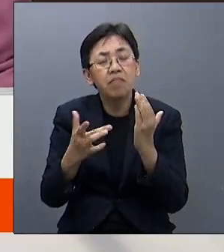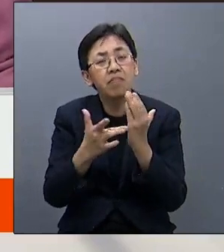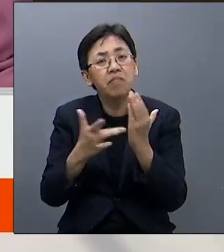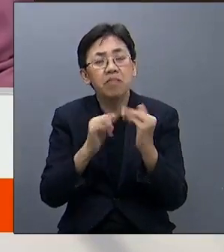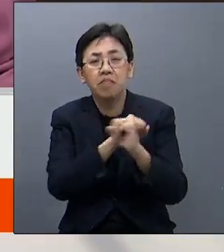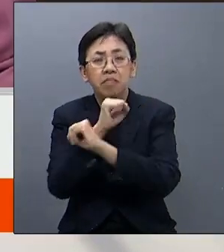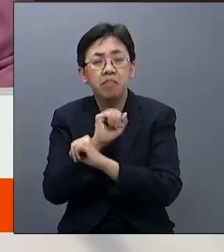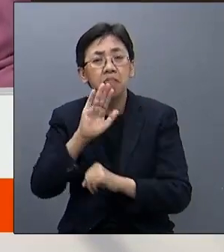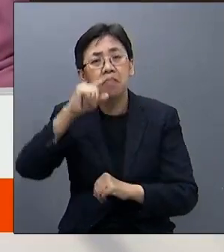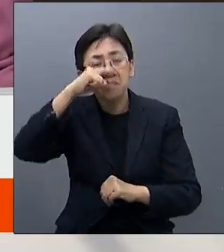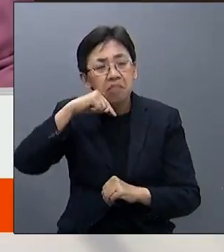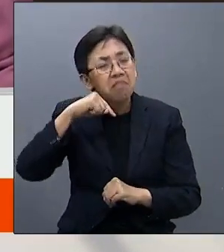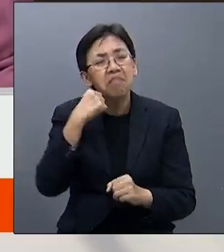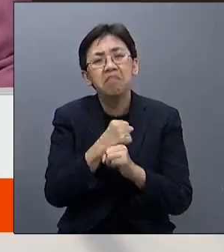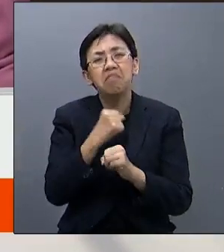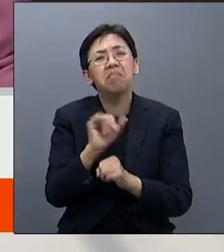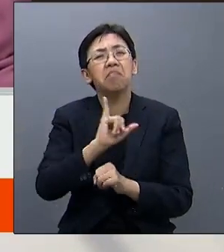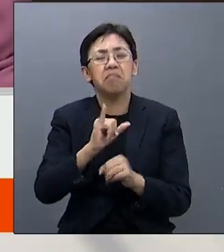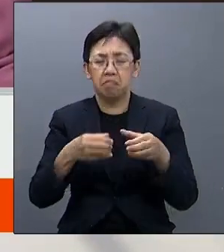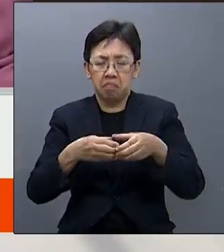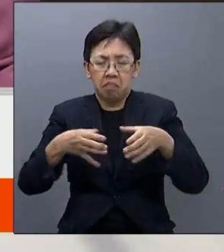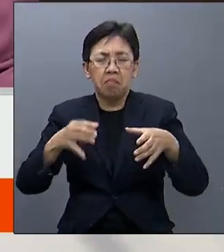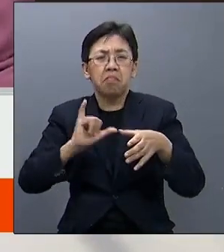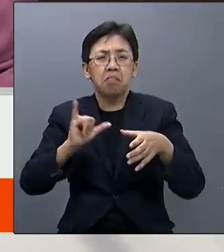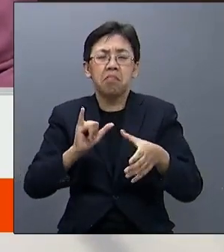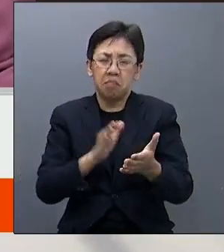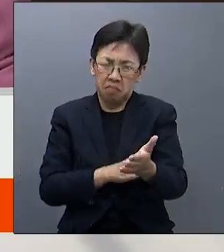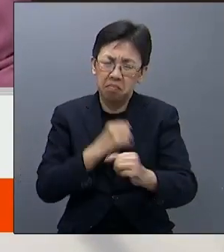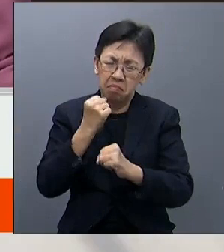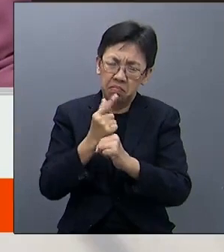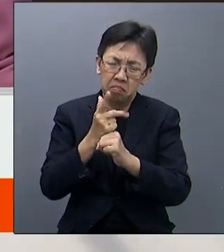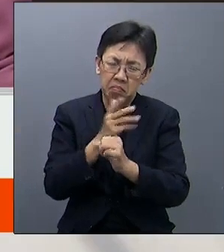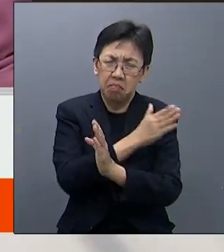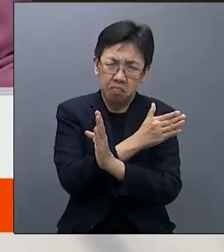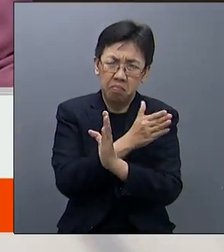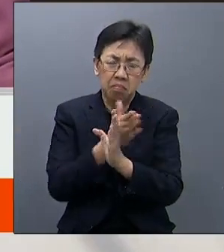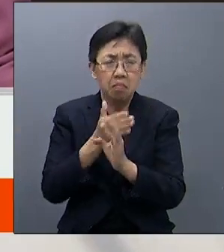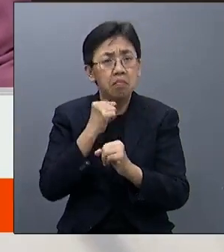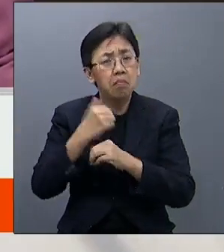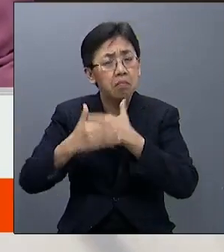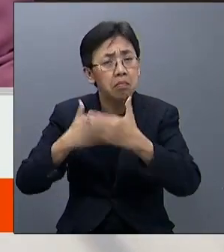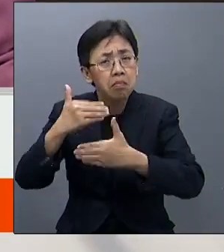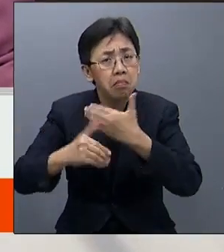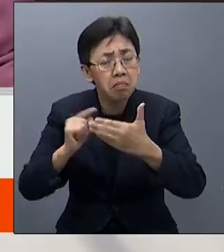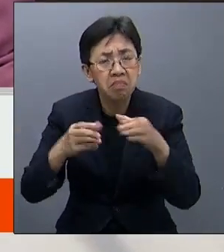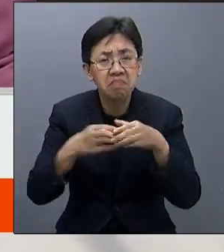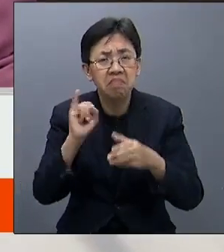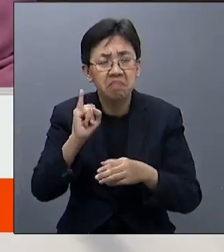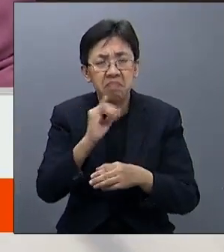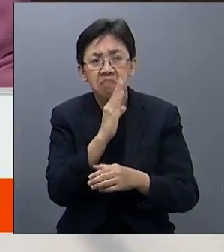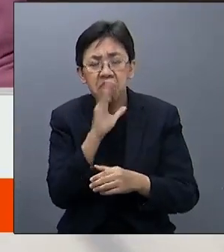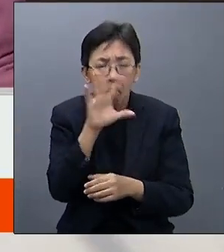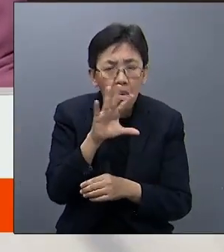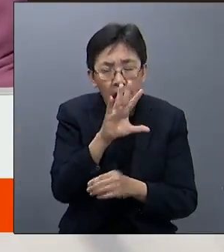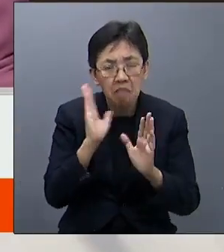ของชาติเนี่ยมันก็ยังสร้างไม่ทันตอนนี้เวลาก็ผ่านไปสักระยะหนึ่งแล้วค่ะมีความคืบหน้าขนาดไหนเพราะว่าในกลุ่มมิจฉาชีพเขาก็มีค